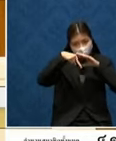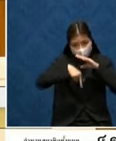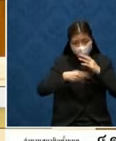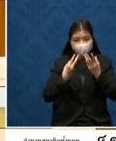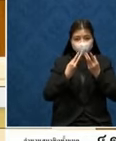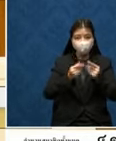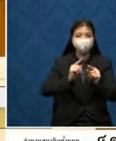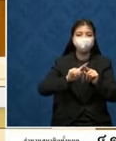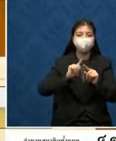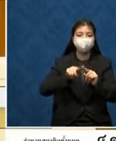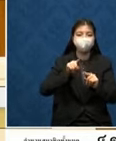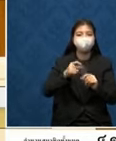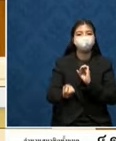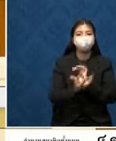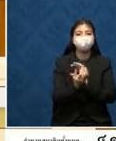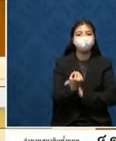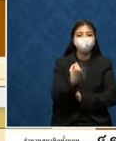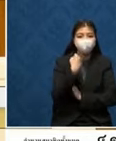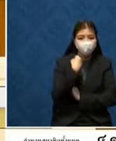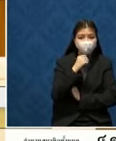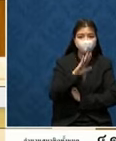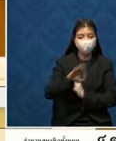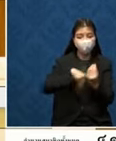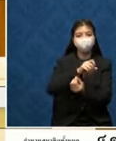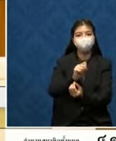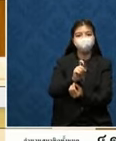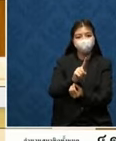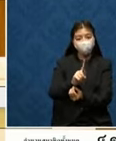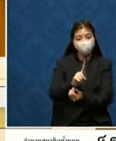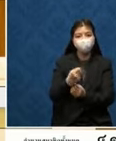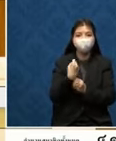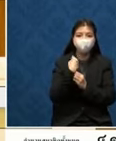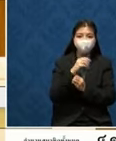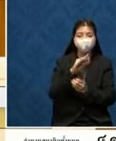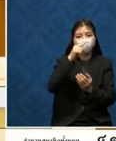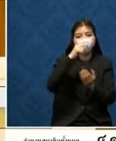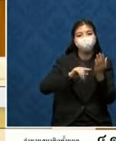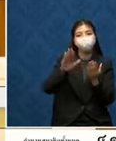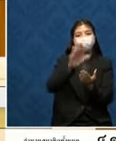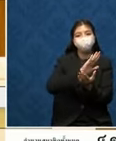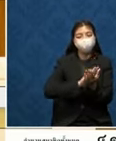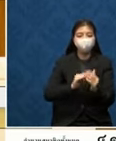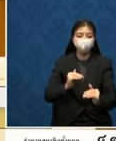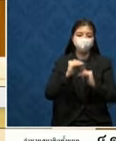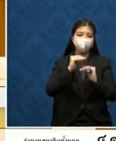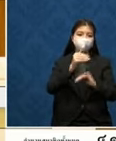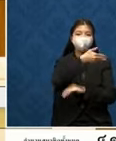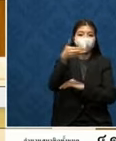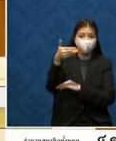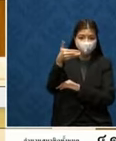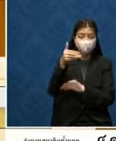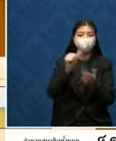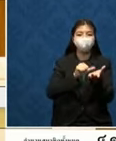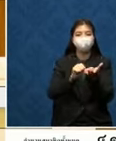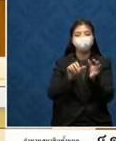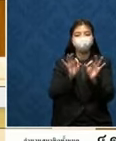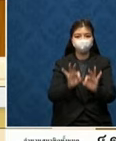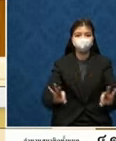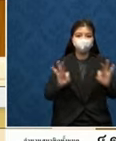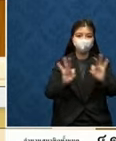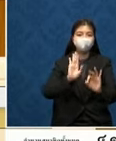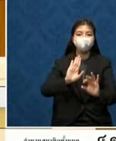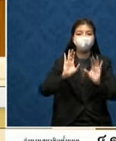ส่งผลกระทบต่อความมั่นคงเศรษฐกิจสังคมของประเทศเราได้กำหนดให้เป็นวาระแห่งชาติเป็นนโยบายสำคัญของ